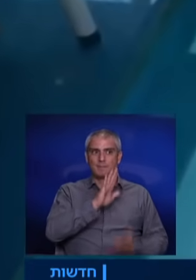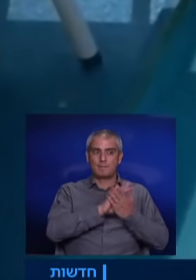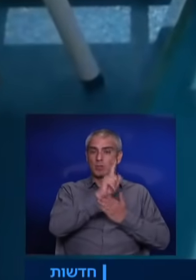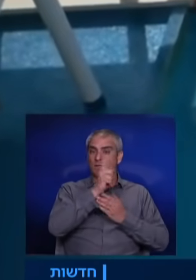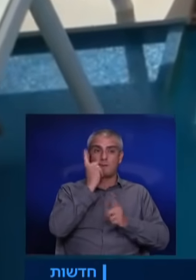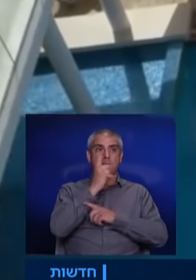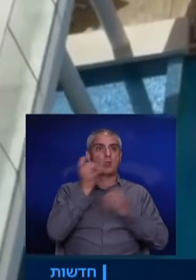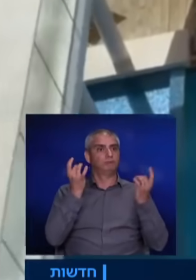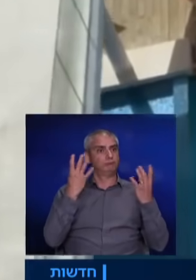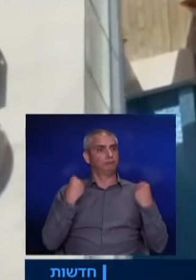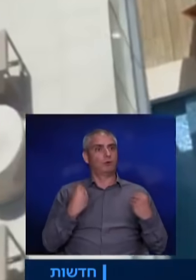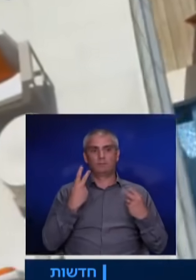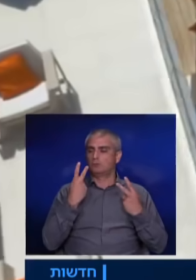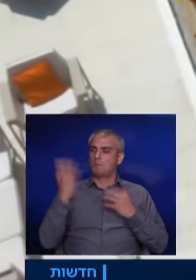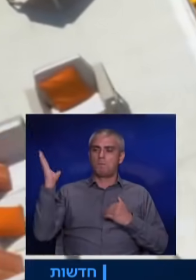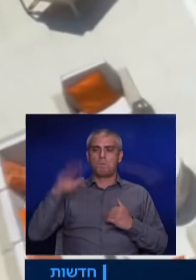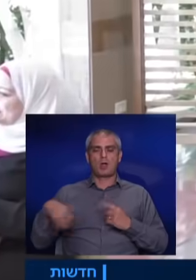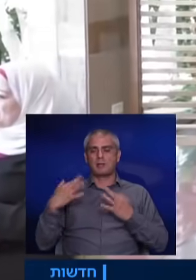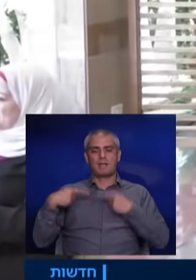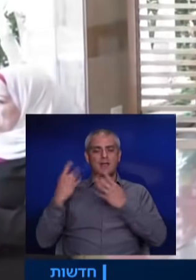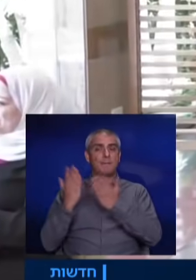מלון טוב תעלה כנראה פחות מכמה ימים